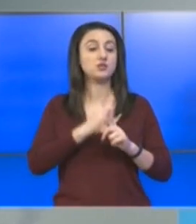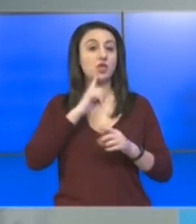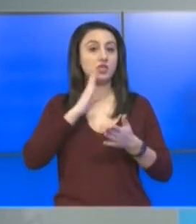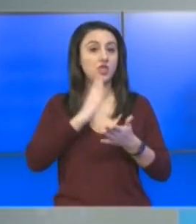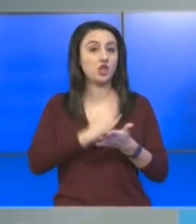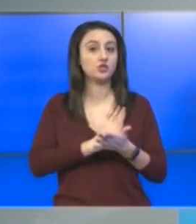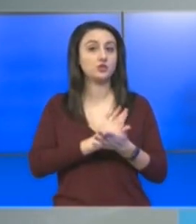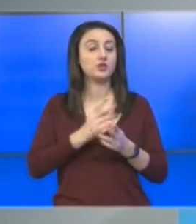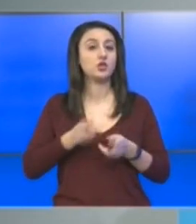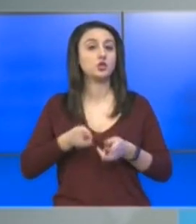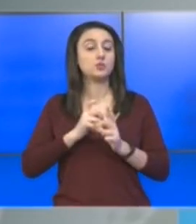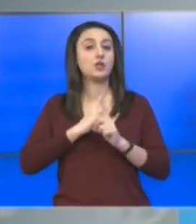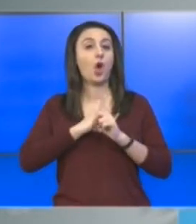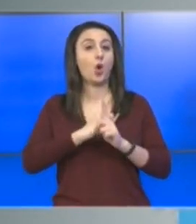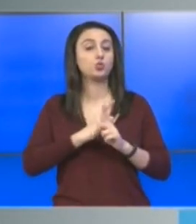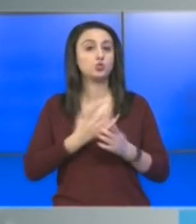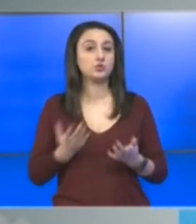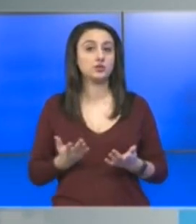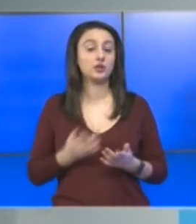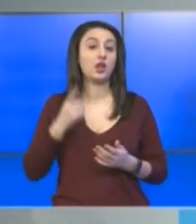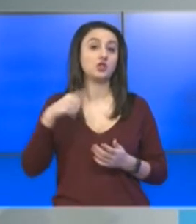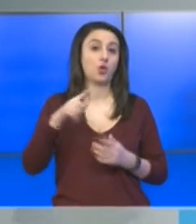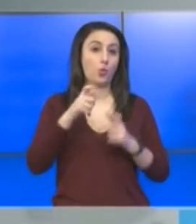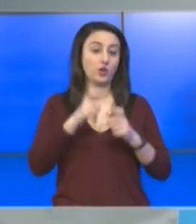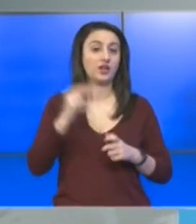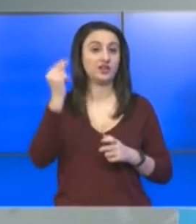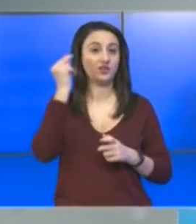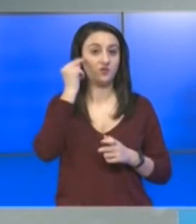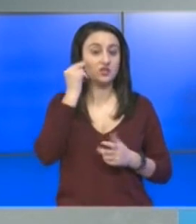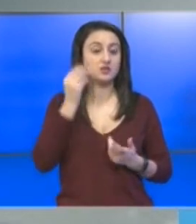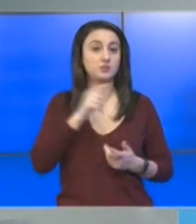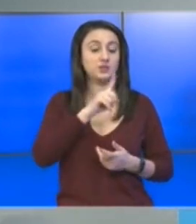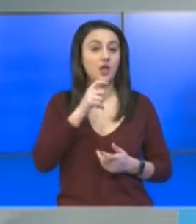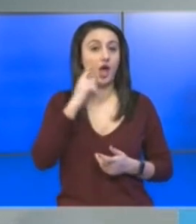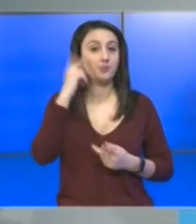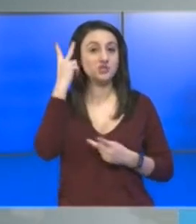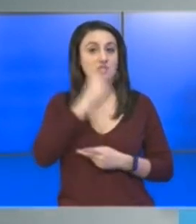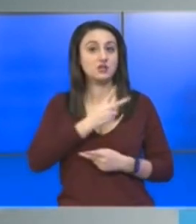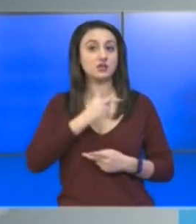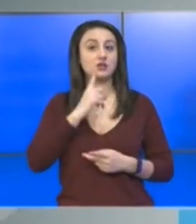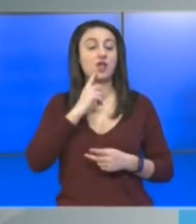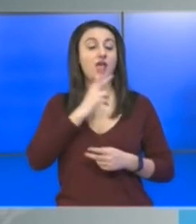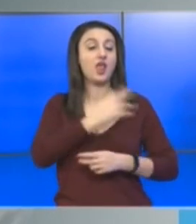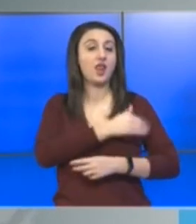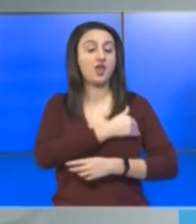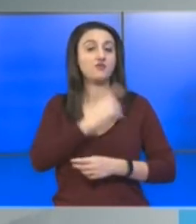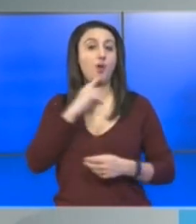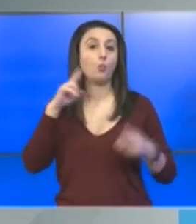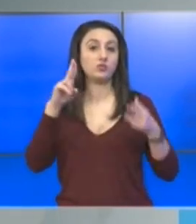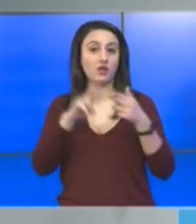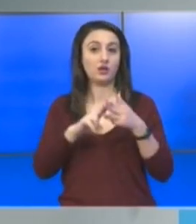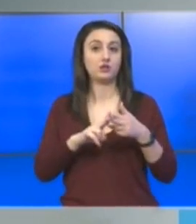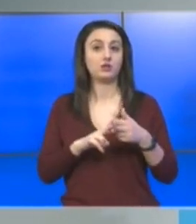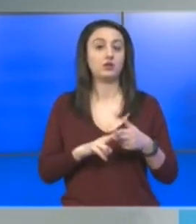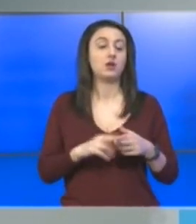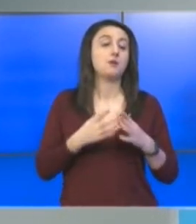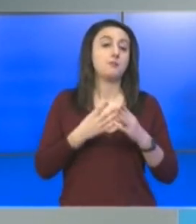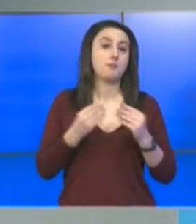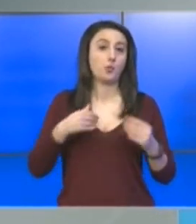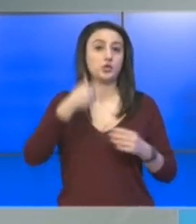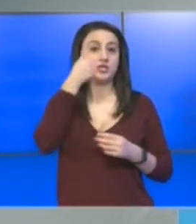decis suspendarea cursurilor la acea unitate de învățământ? Înțeleg că elevii au intrat în contact mai